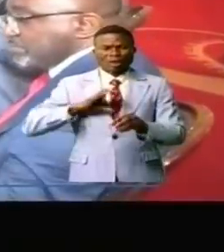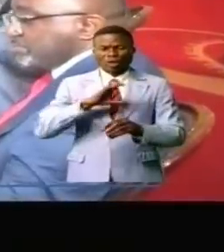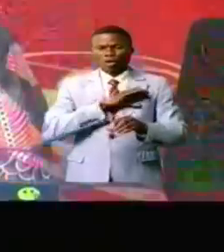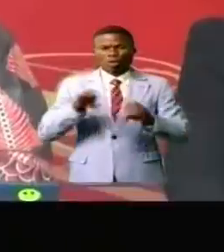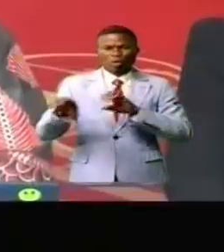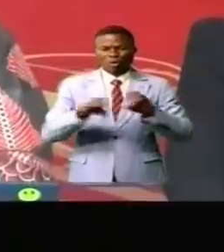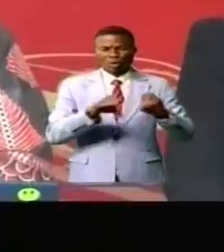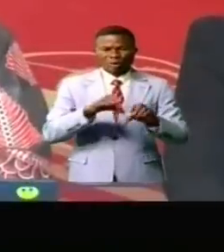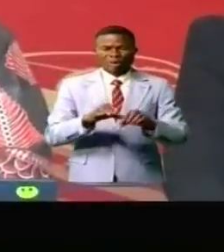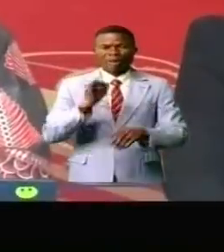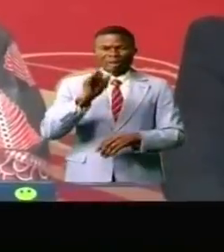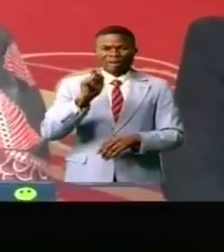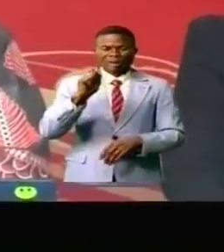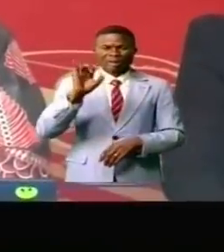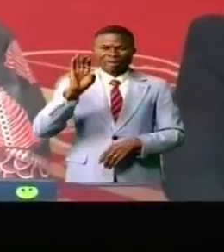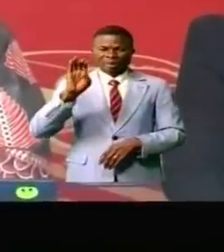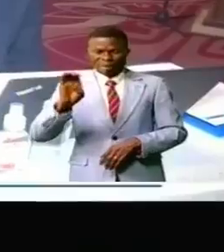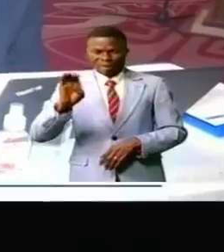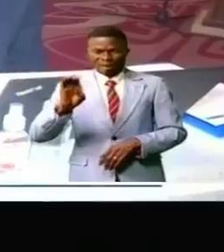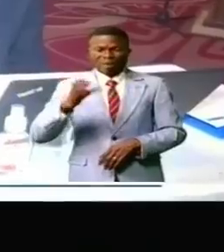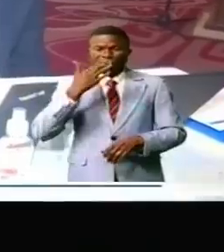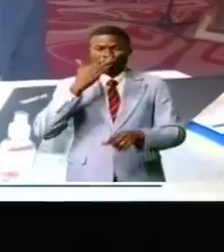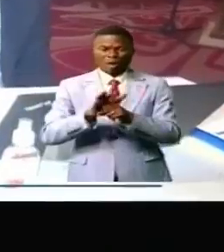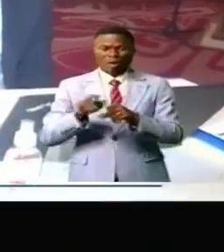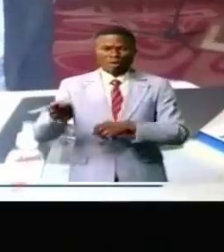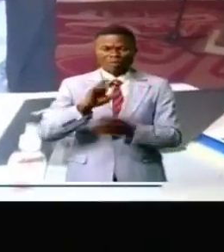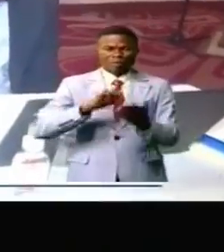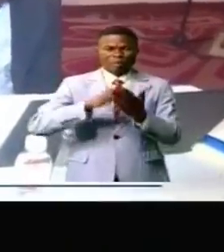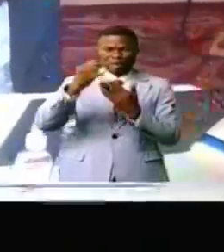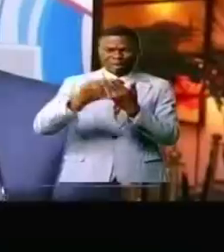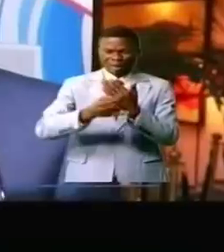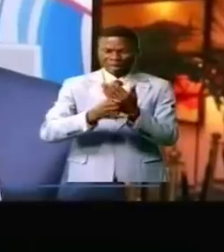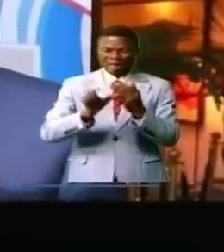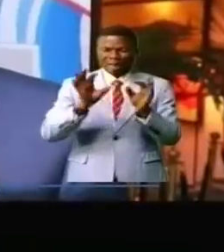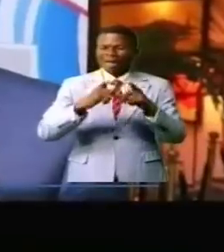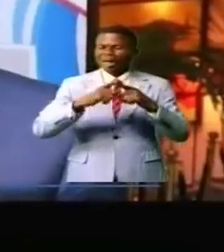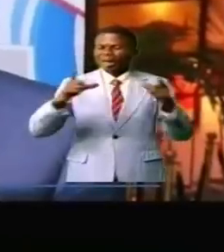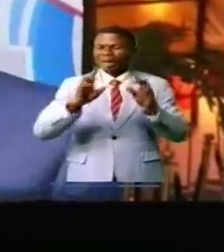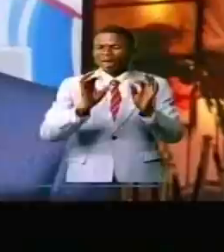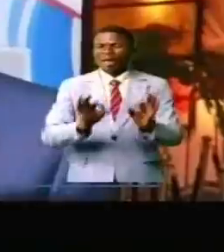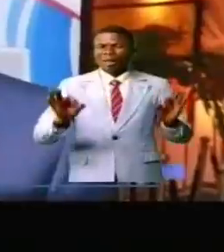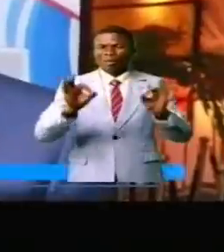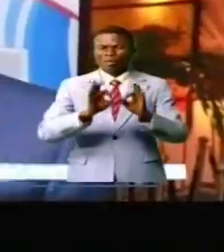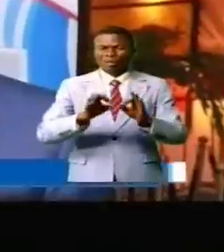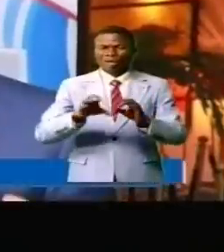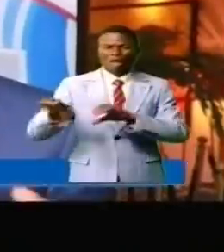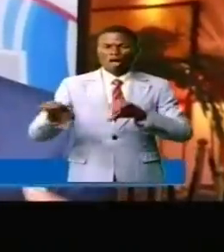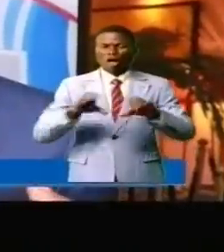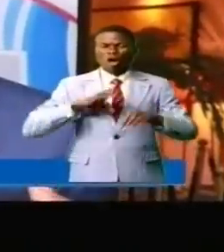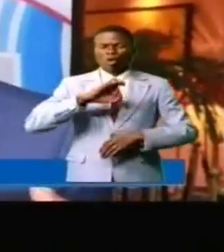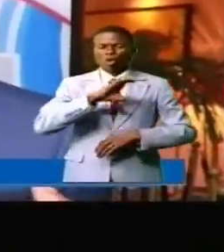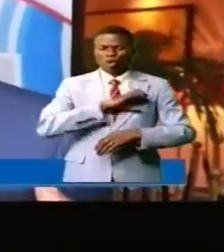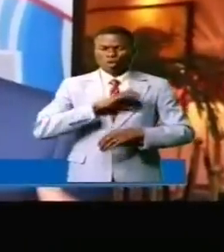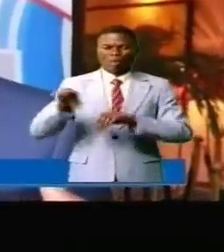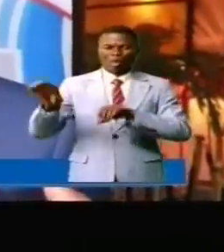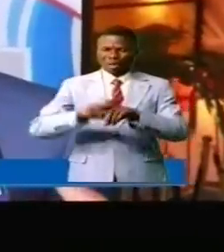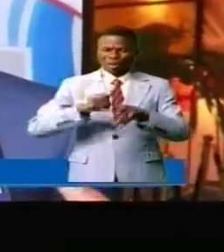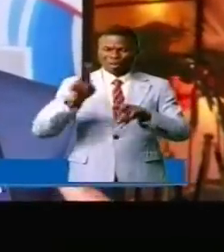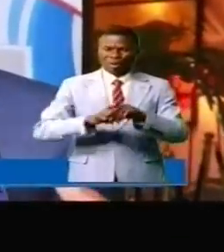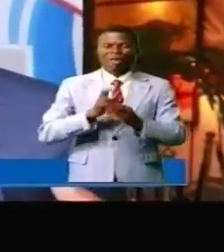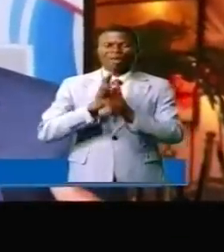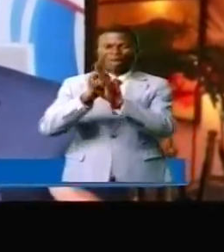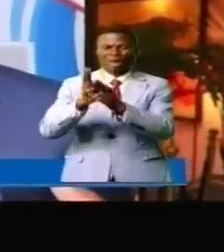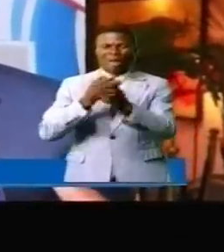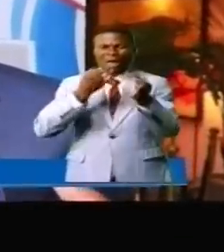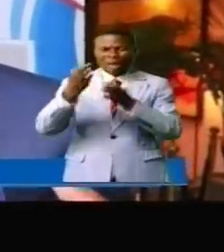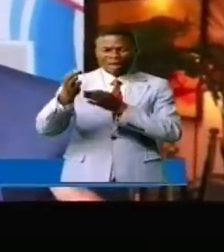exécutif de l'ITE. Et je tiens à vous rassurer que c'est un projet de rapport, c'est un draft, et le comité exécutif devra répondre et argumenter